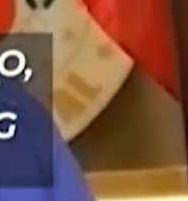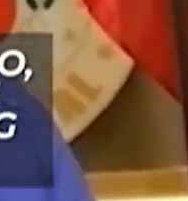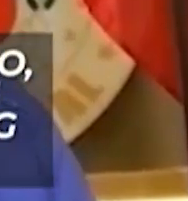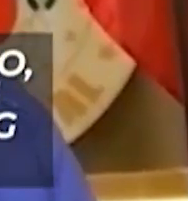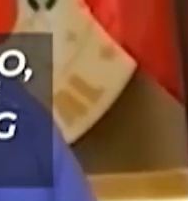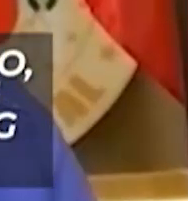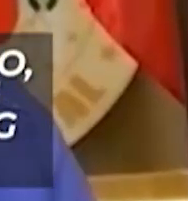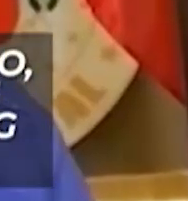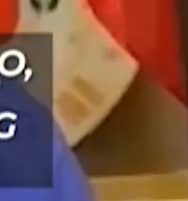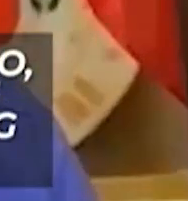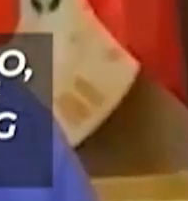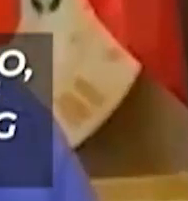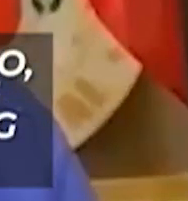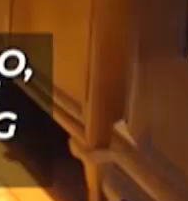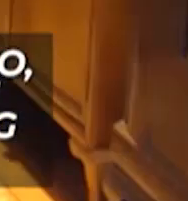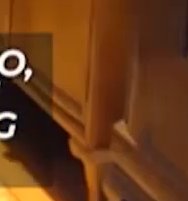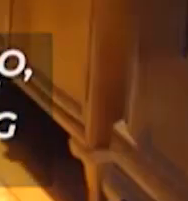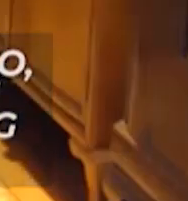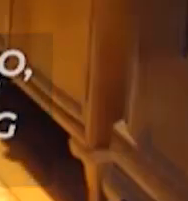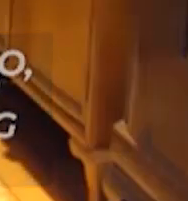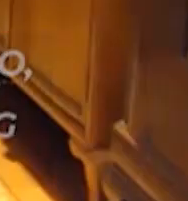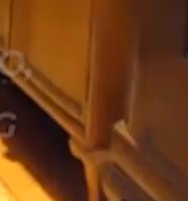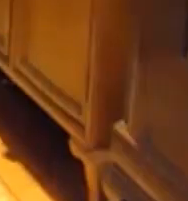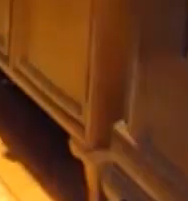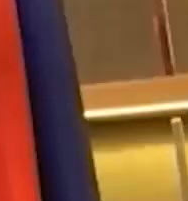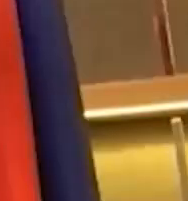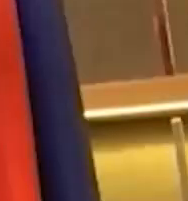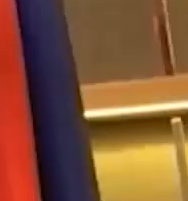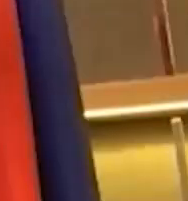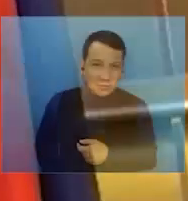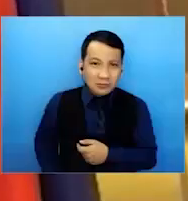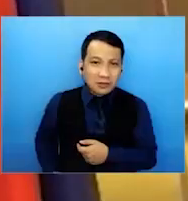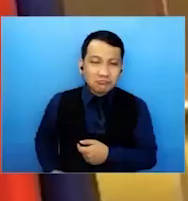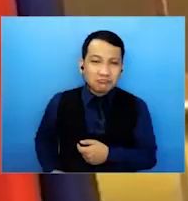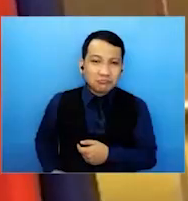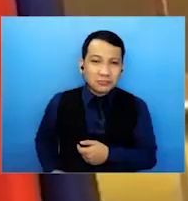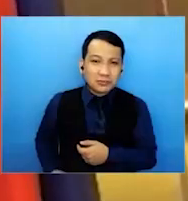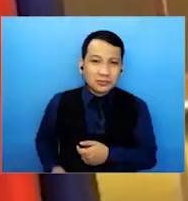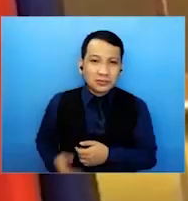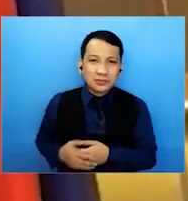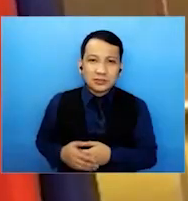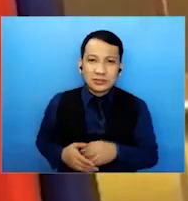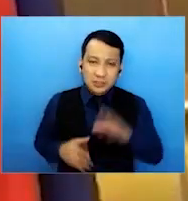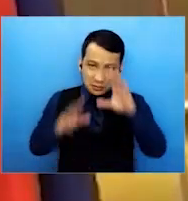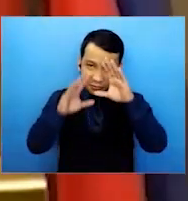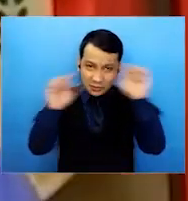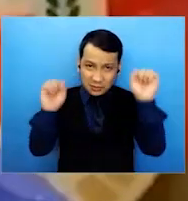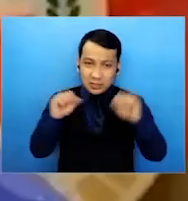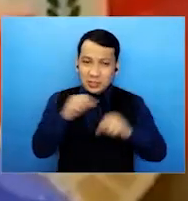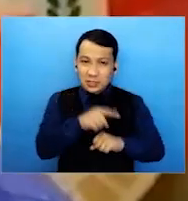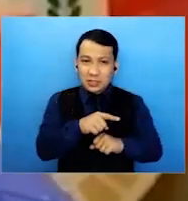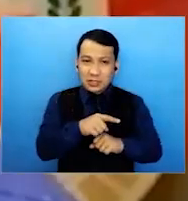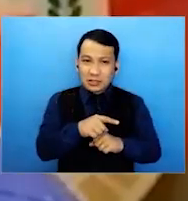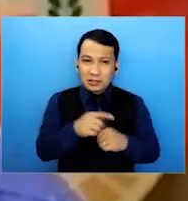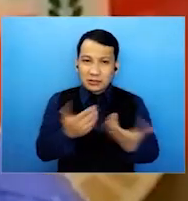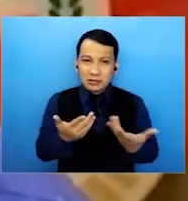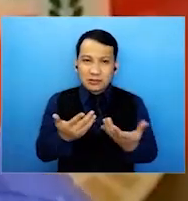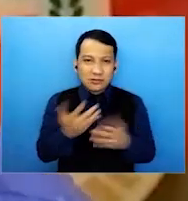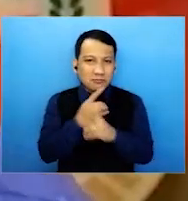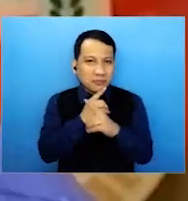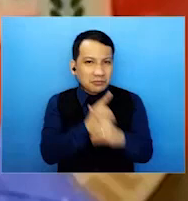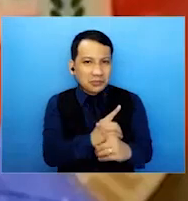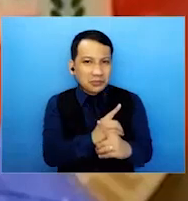ng anomalya. Ang nangyayari dito ngayon, kasi si Presidente, defensive masyado doon sa